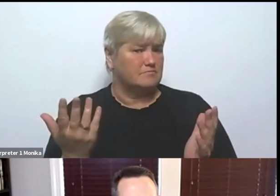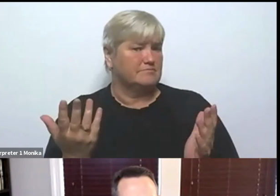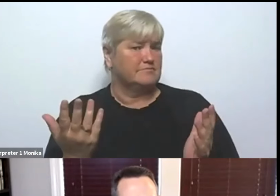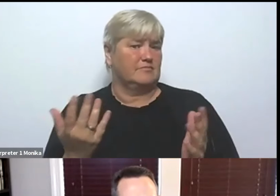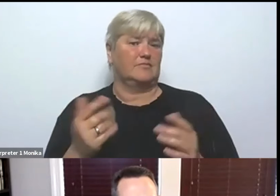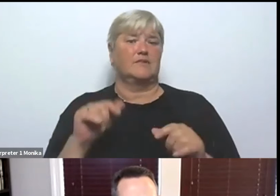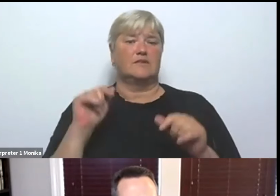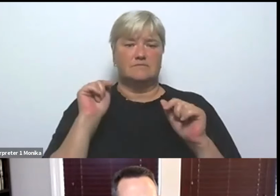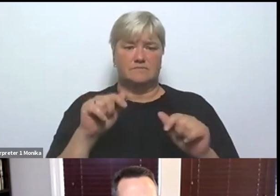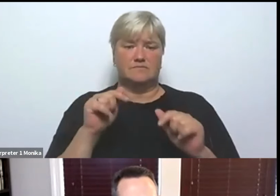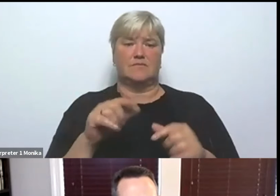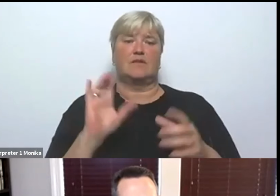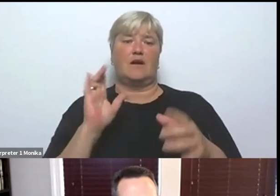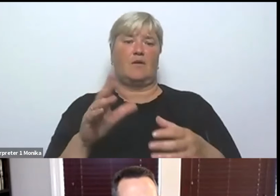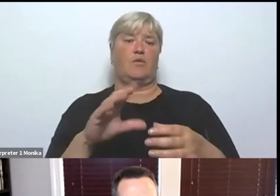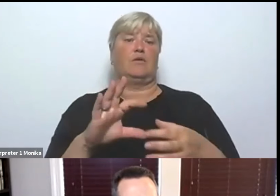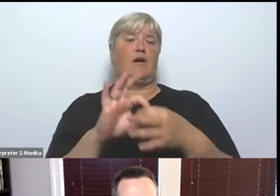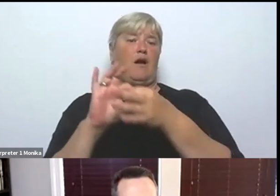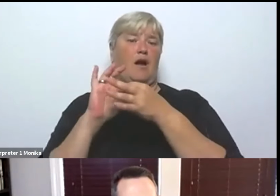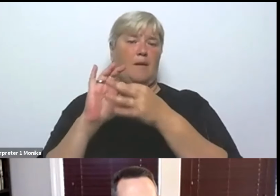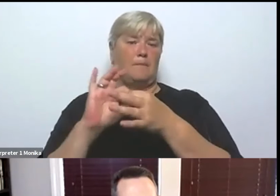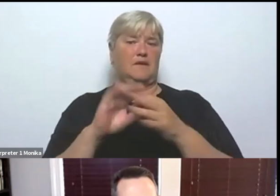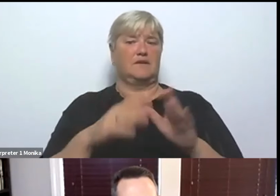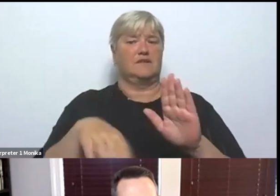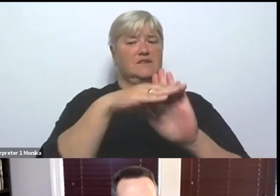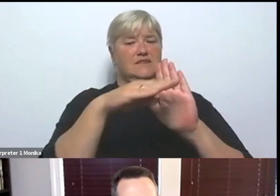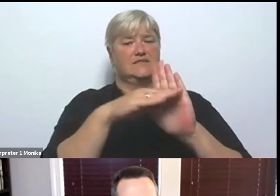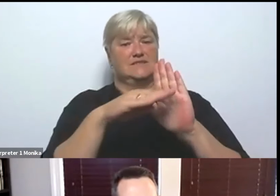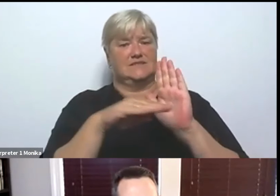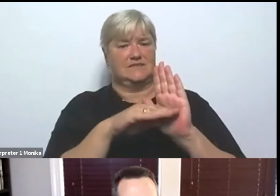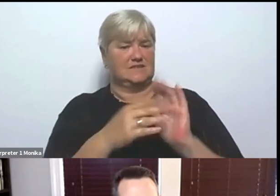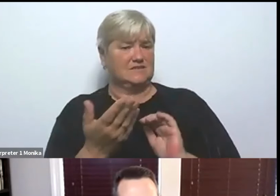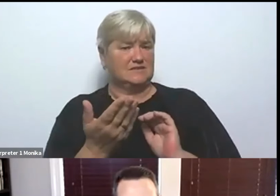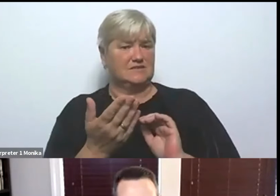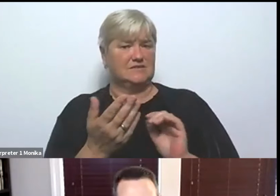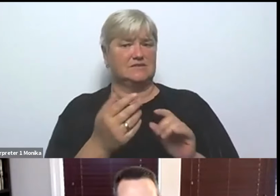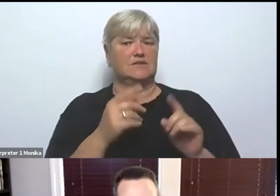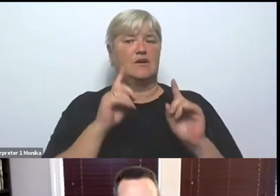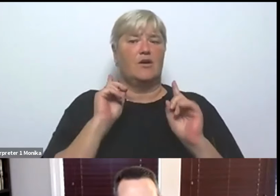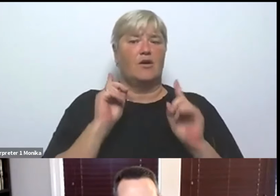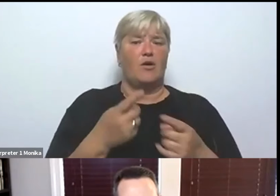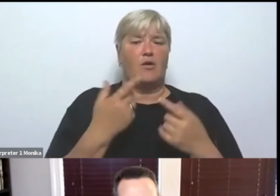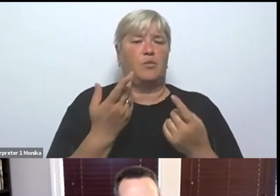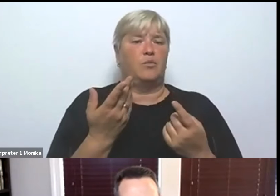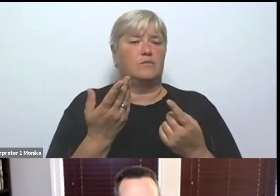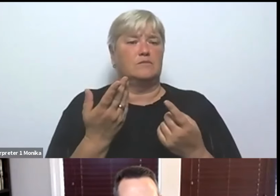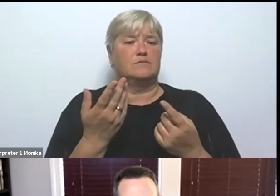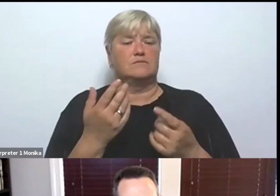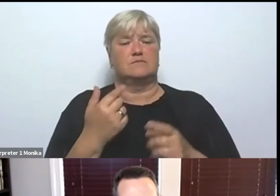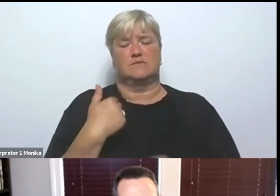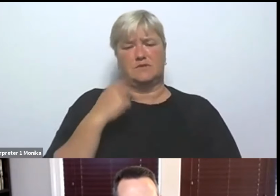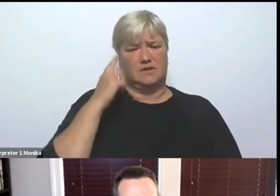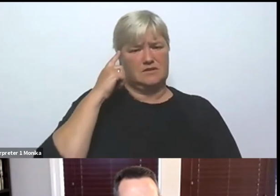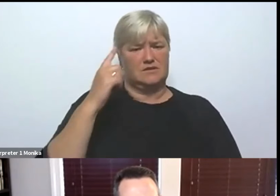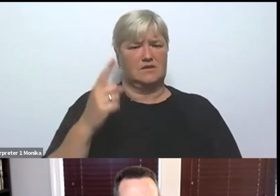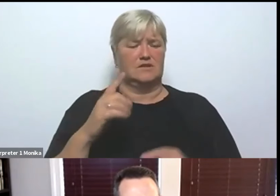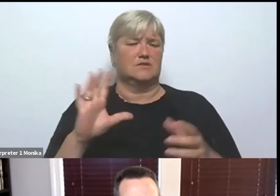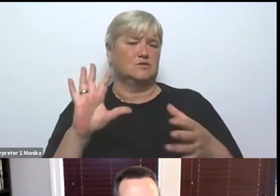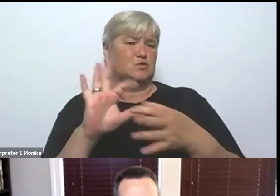Das hängt sicherlich auch einerseits mit der Gesetzeskeule, wie du es nennst, zusammen und das hängt aber auch meines Erachtens nach